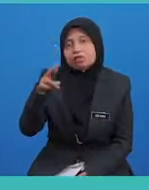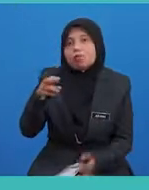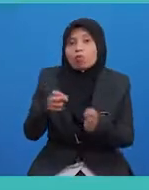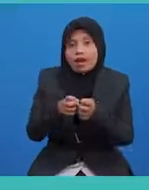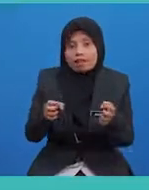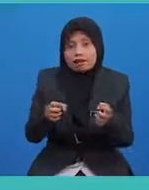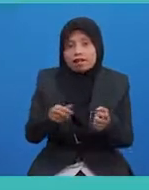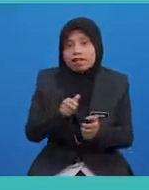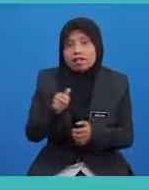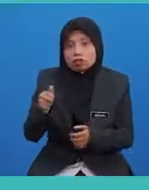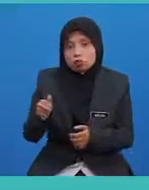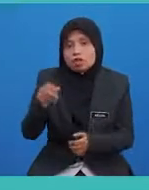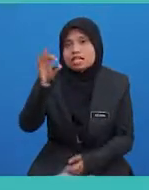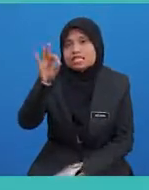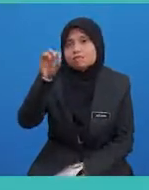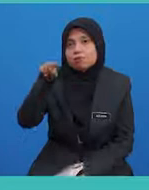8,399,000 hektar atau